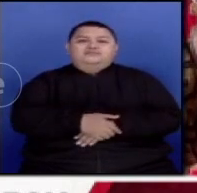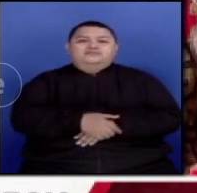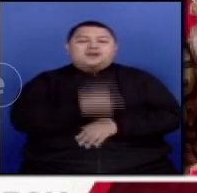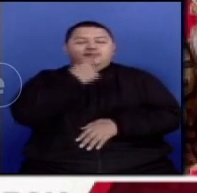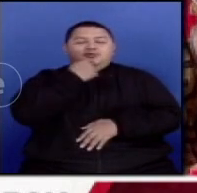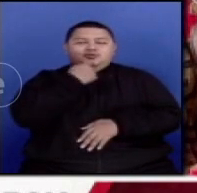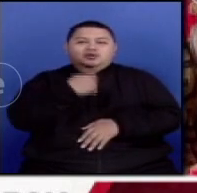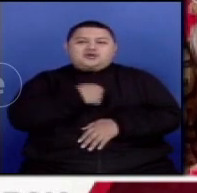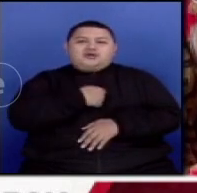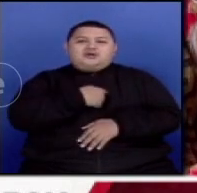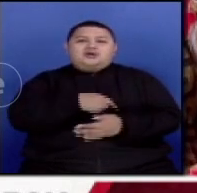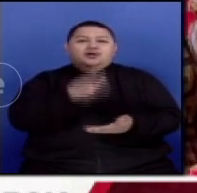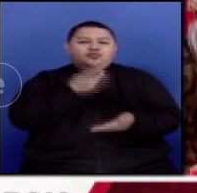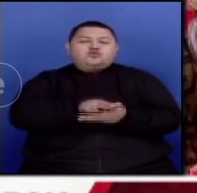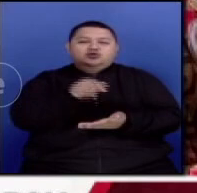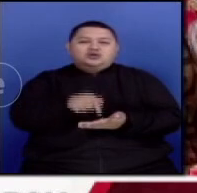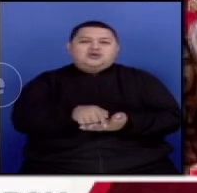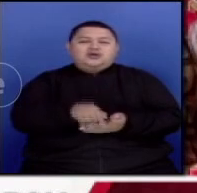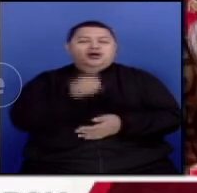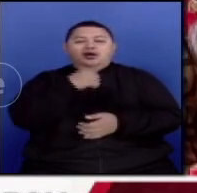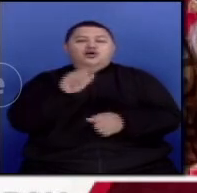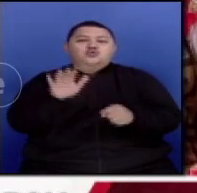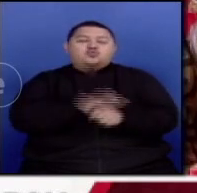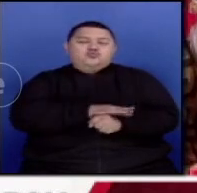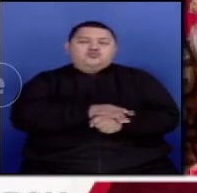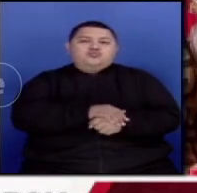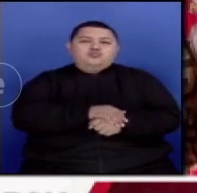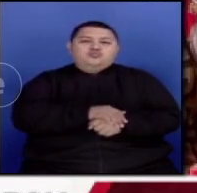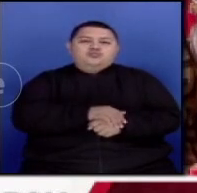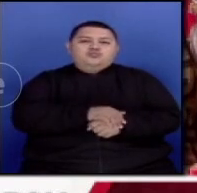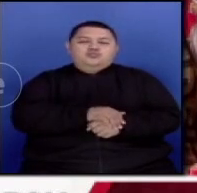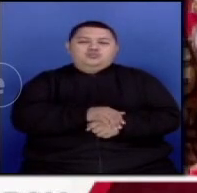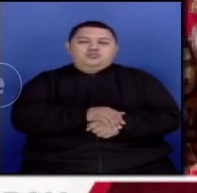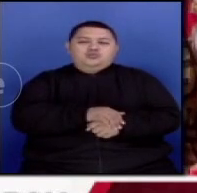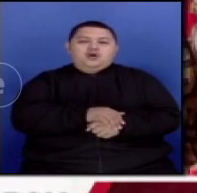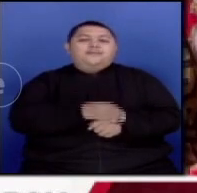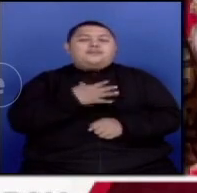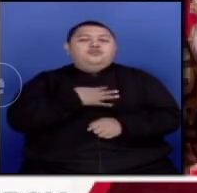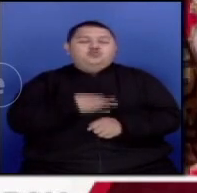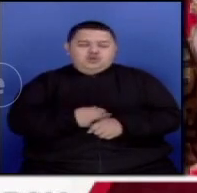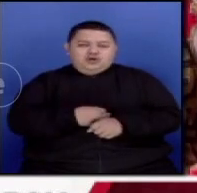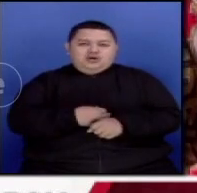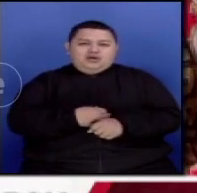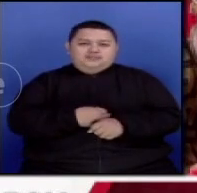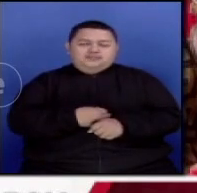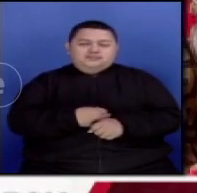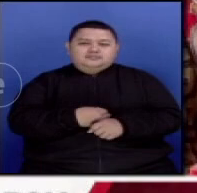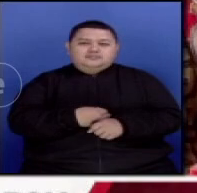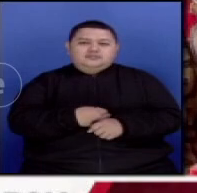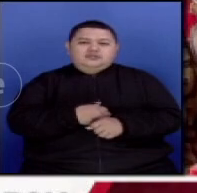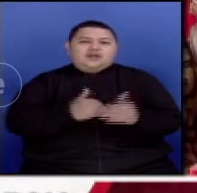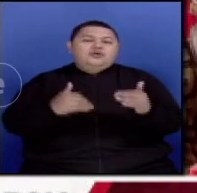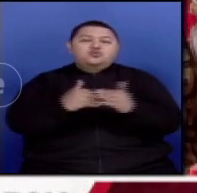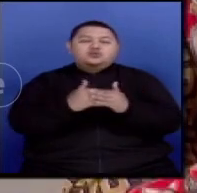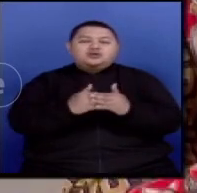saya, keputusan ini tidak cukup bijaksana dan merugikan terpenuhinya hak